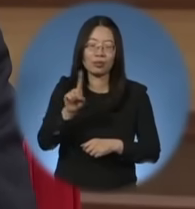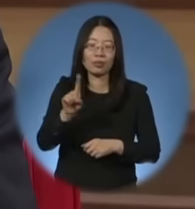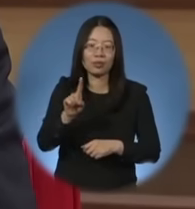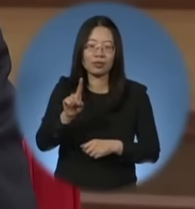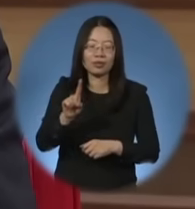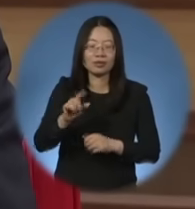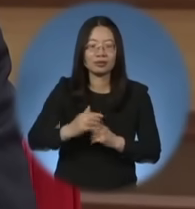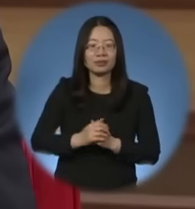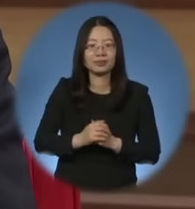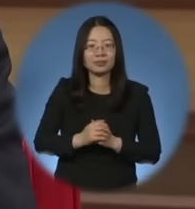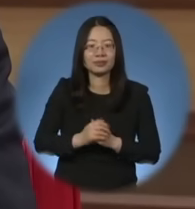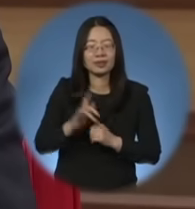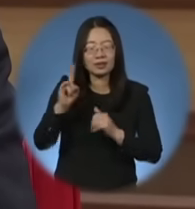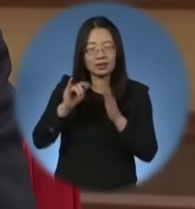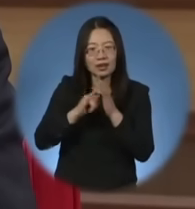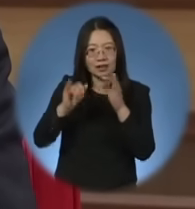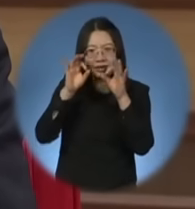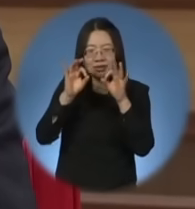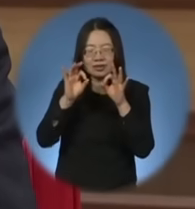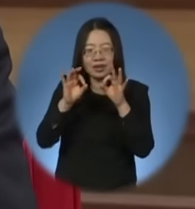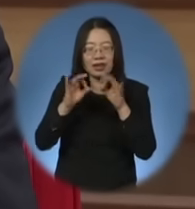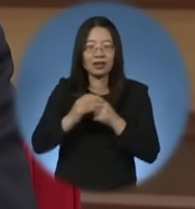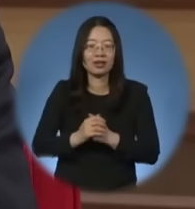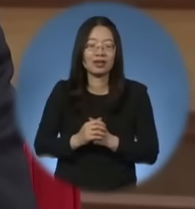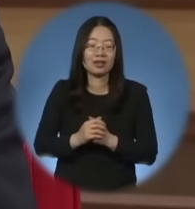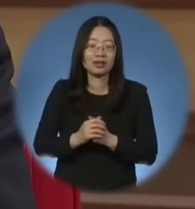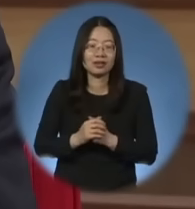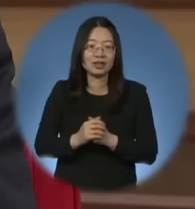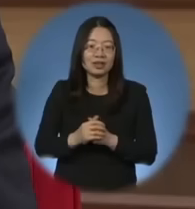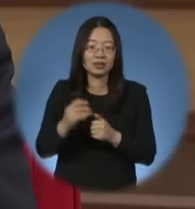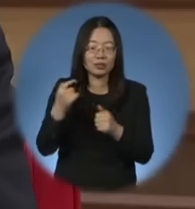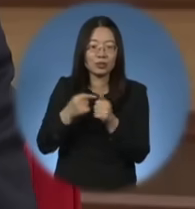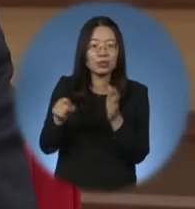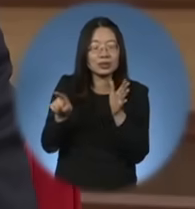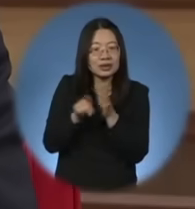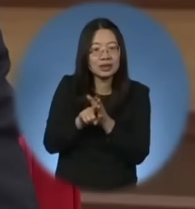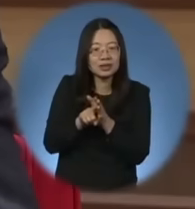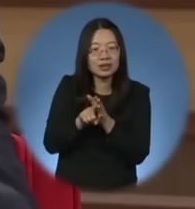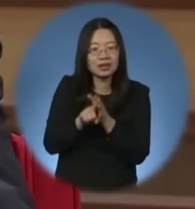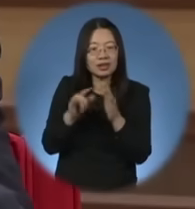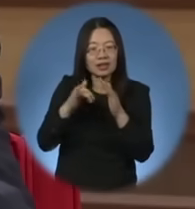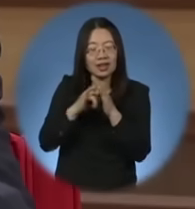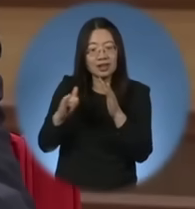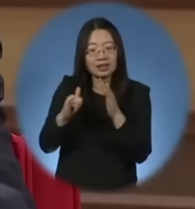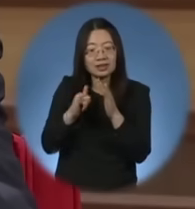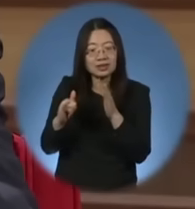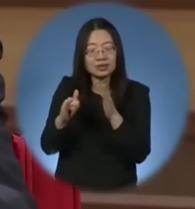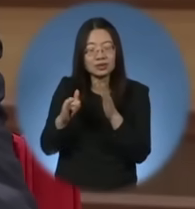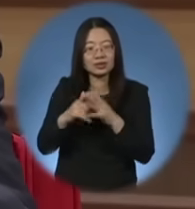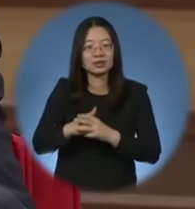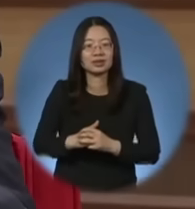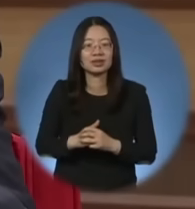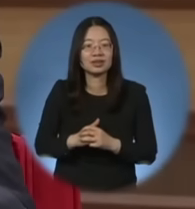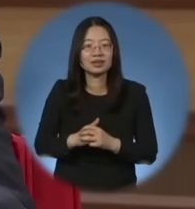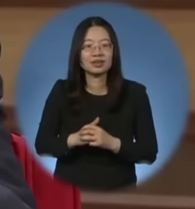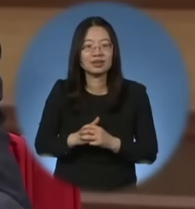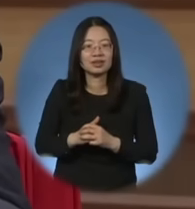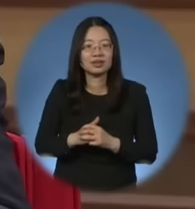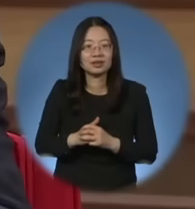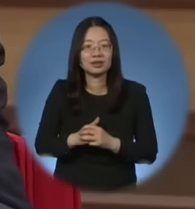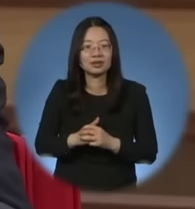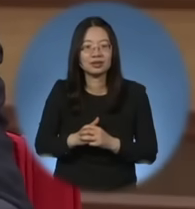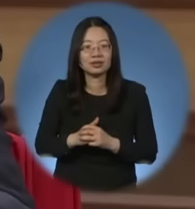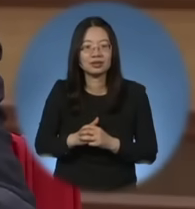저 어떤 가족은 교육 교육을 위해 가족을 저